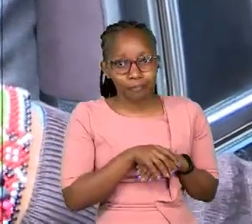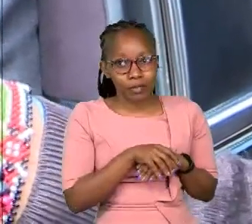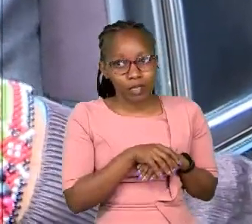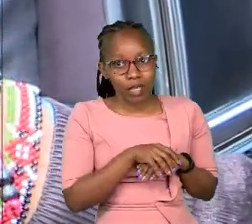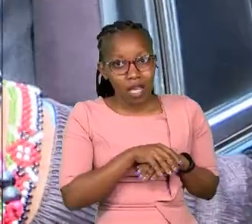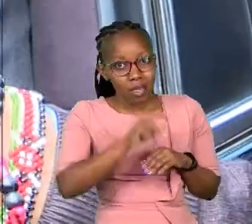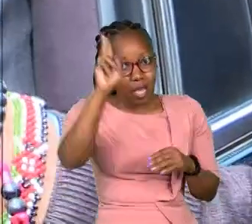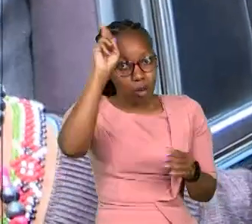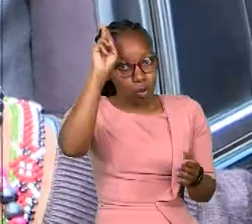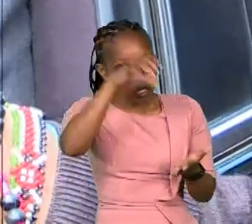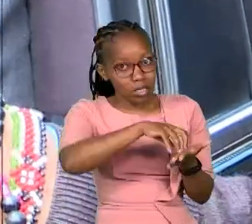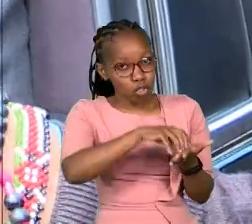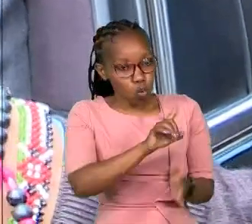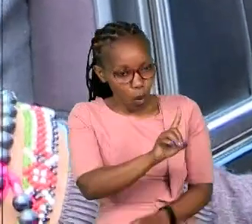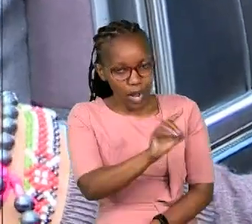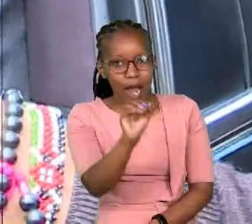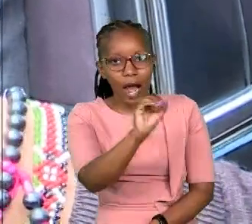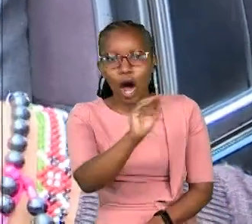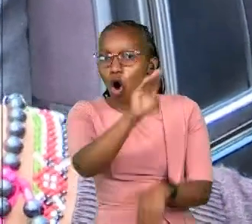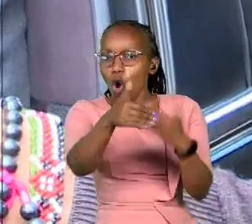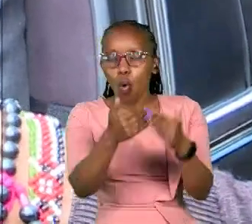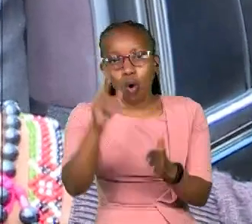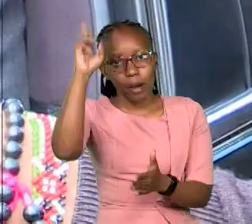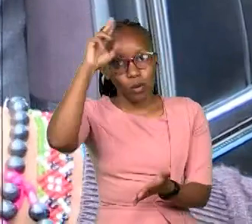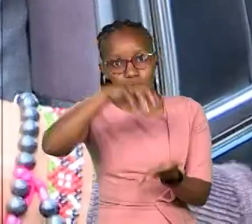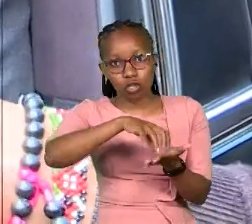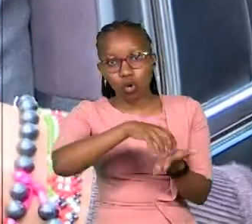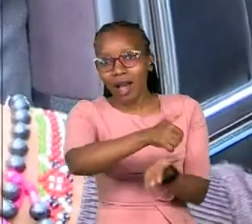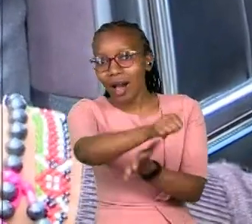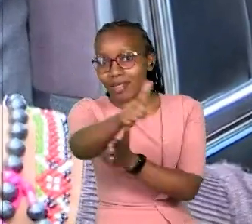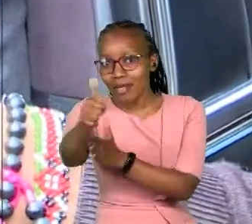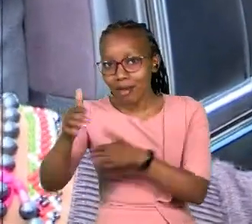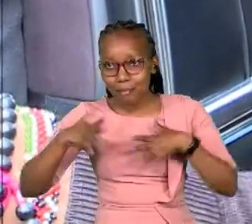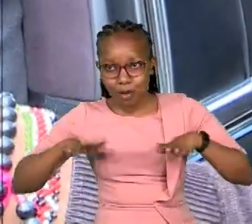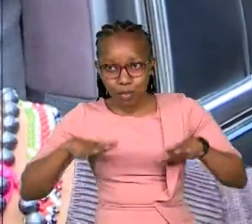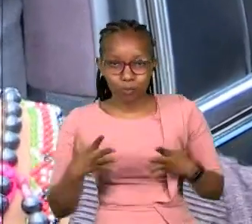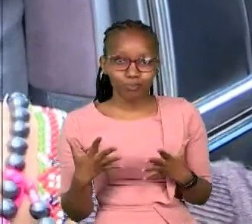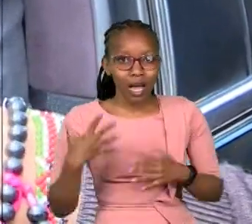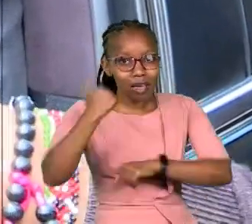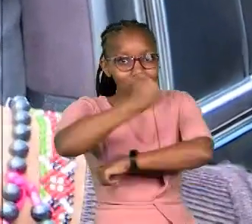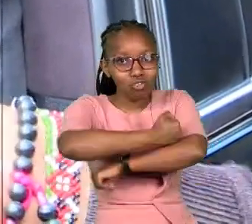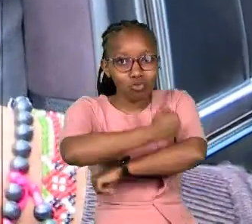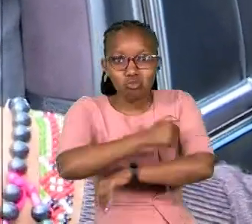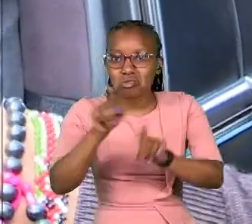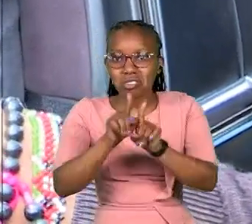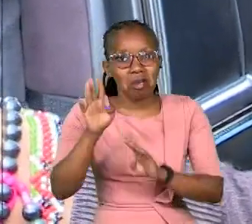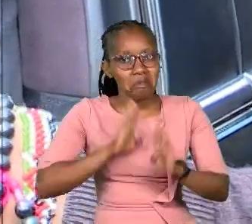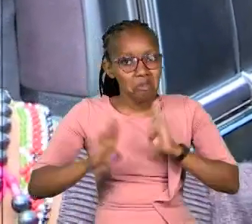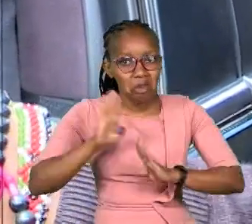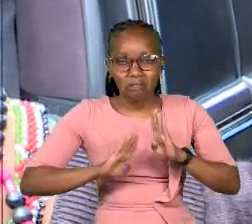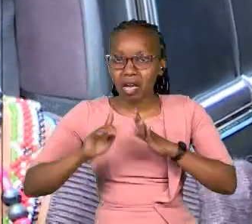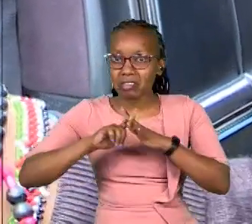Police, bali waangalie vikosi zote za polisi na wale watu wengine. Unaona hii mambo imeingia mpaka hata shule. Unaona vijana wa